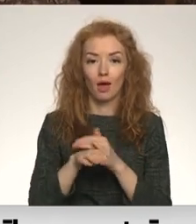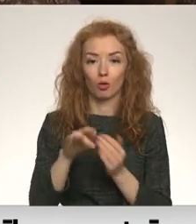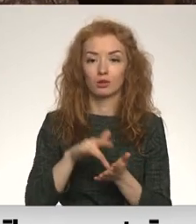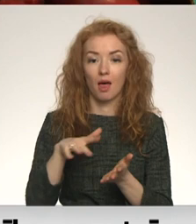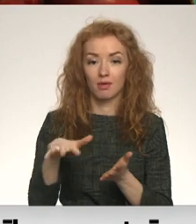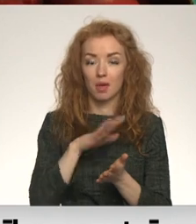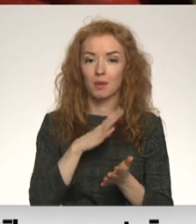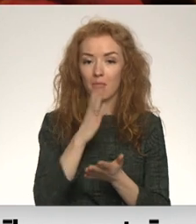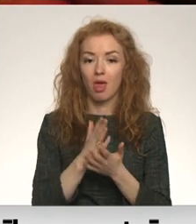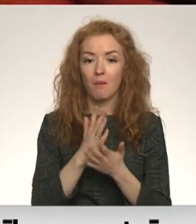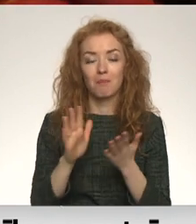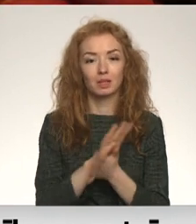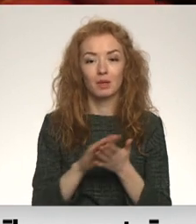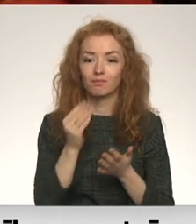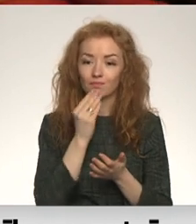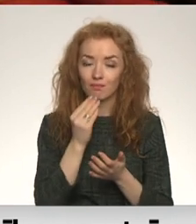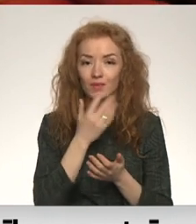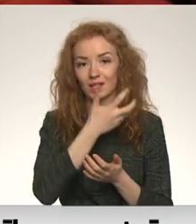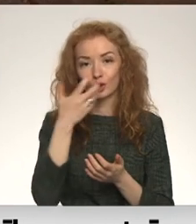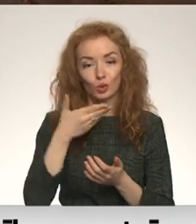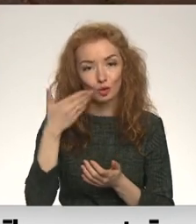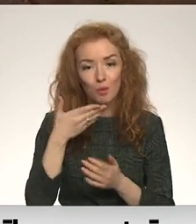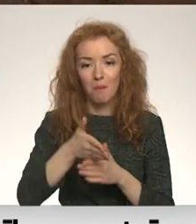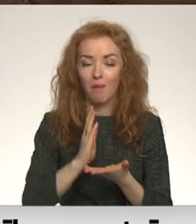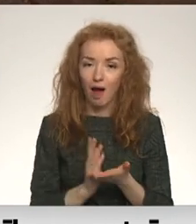arī bezmaksas maltīte, silta zupa,